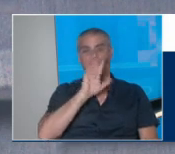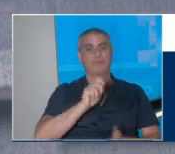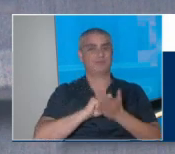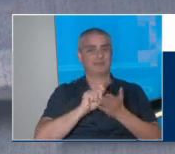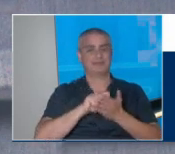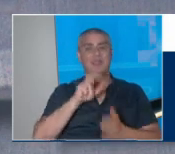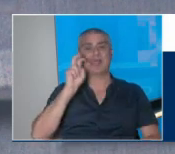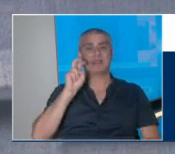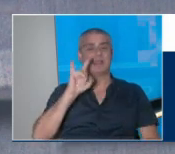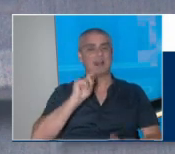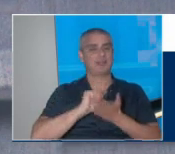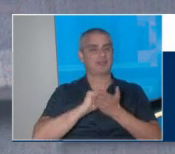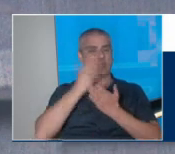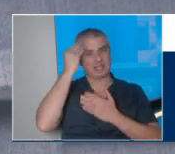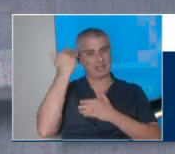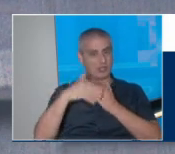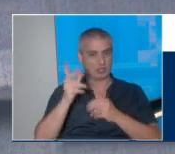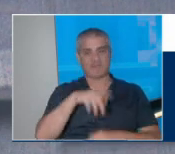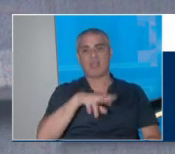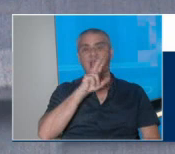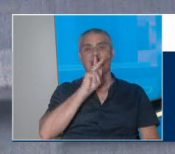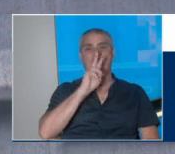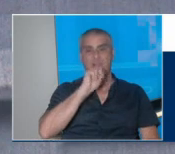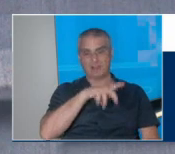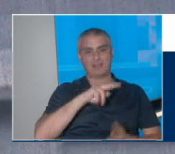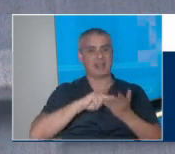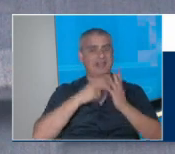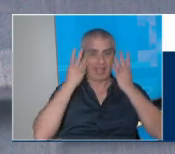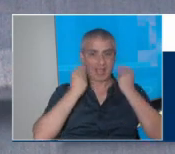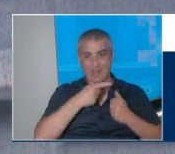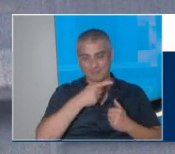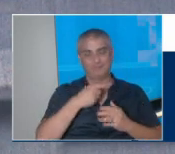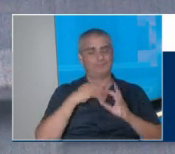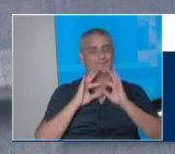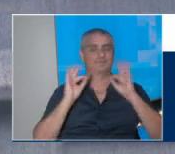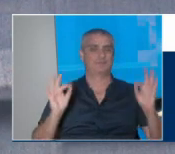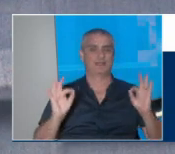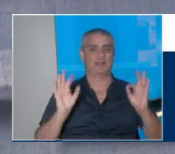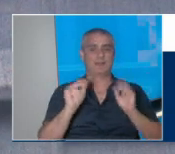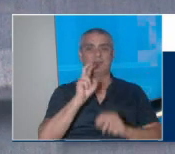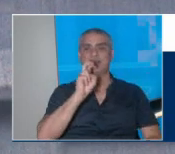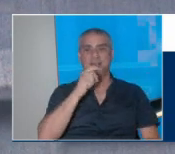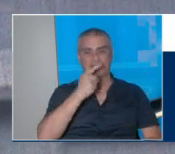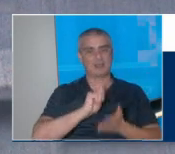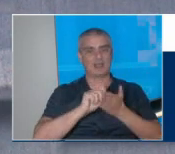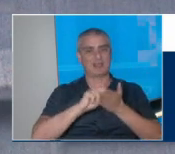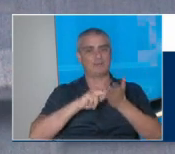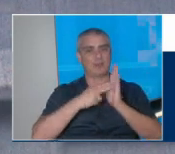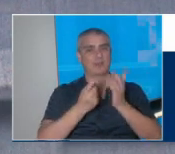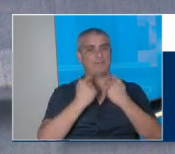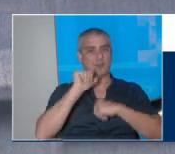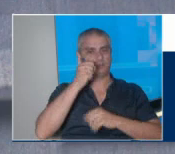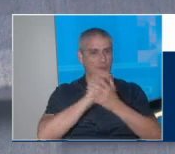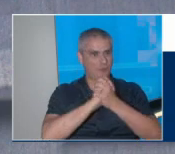הכתבים, עינב חלבי מידיעות אחרונות, ואריק קלמן בחדרי חרדים. אנחנו מתחילים איתך, אתרה גרמן, הכתבת הפוליטית של מקור